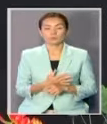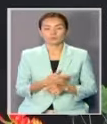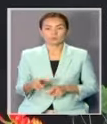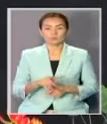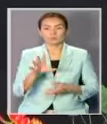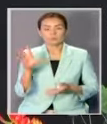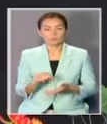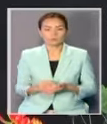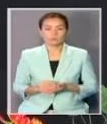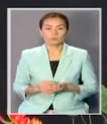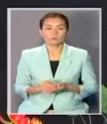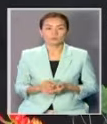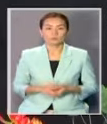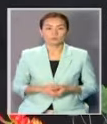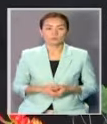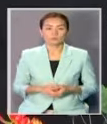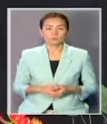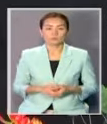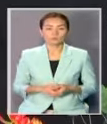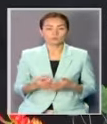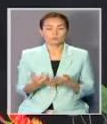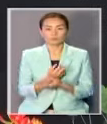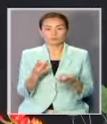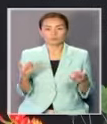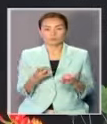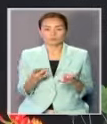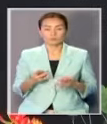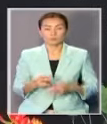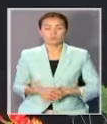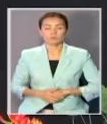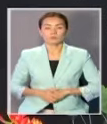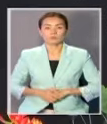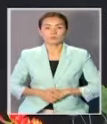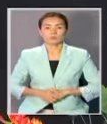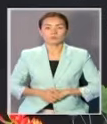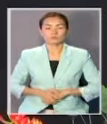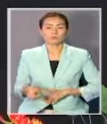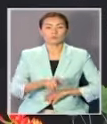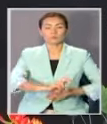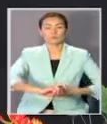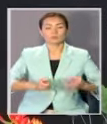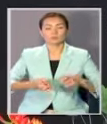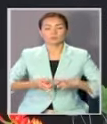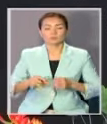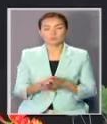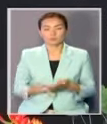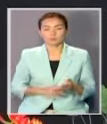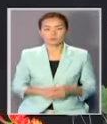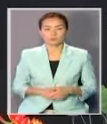жолдың барлығынан біз бір ұрыда шығып кетуіміз керек. Жолдың мәселесін біз осымен